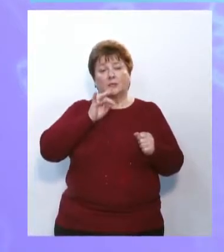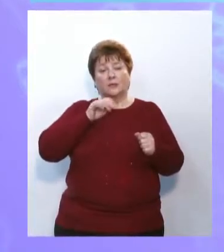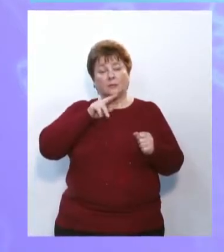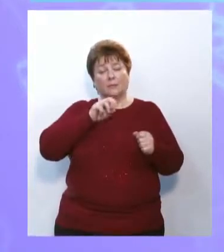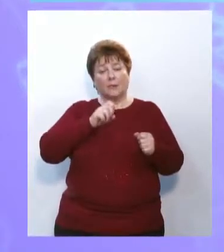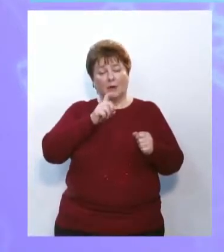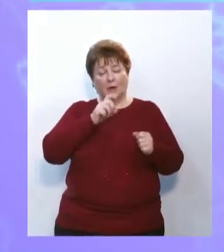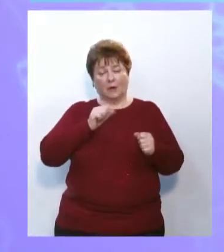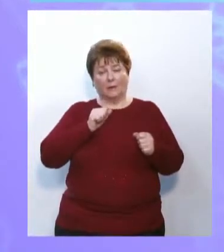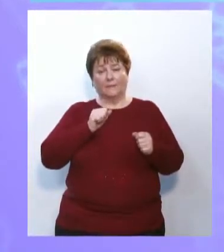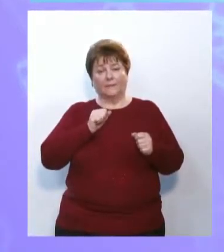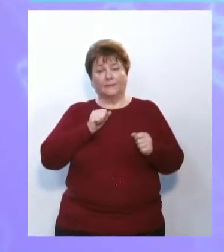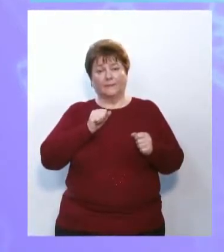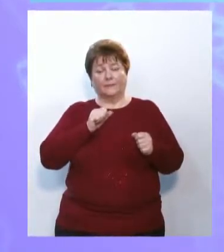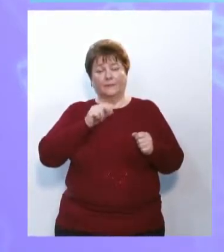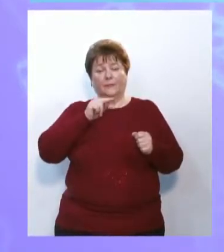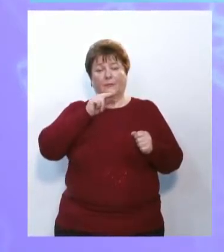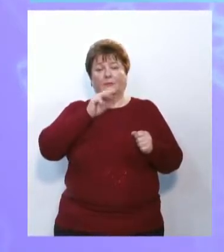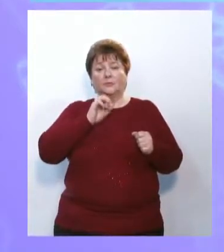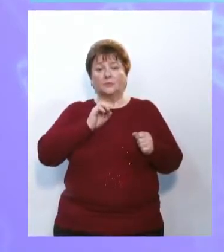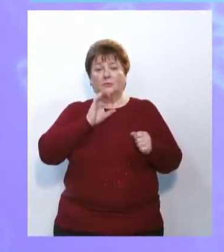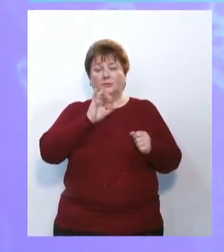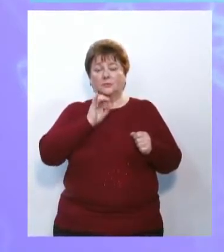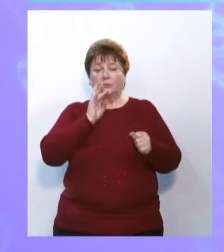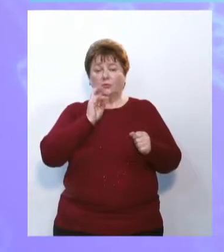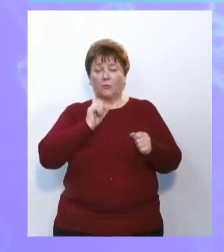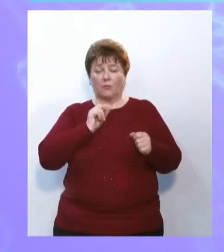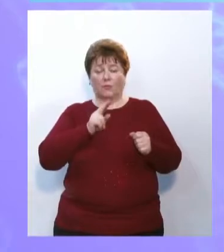Черепаха, чеснок,